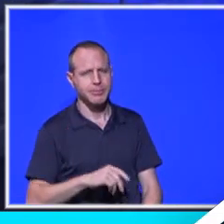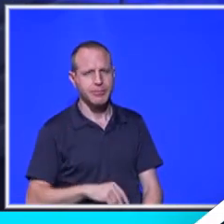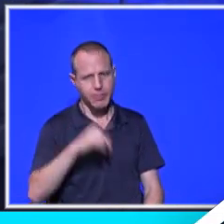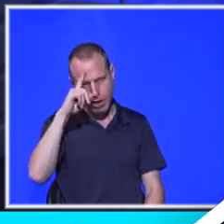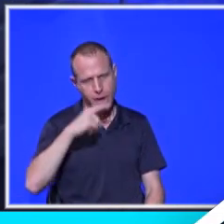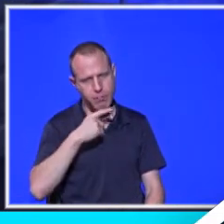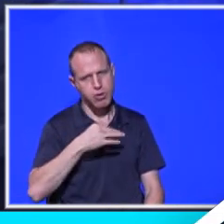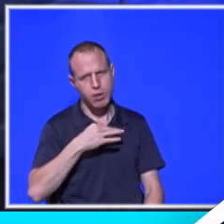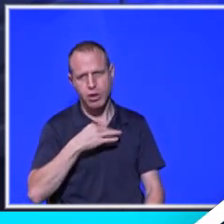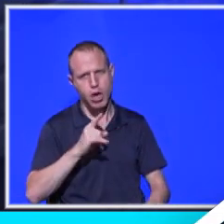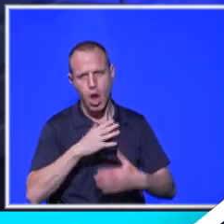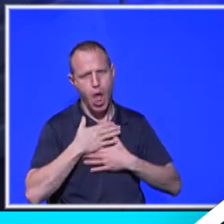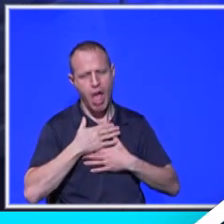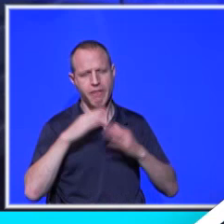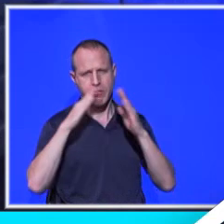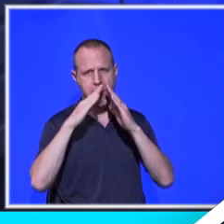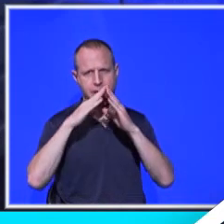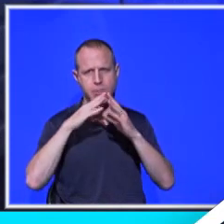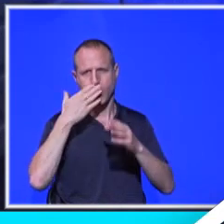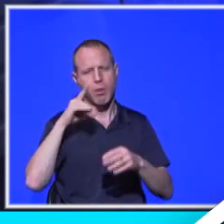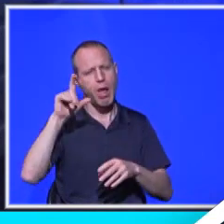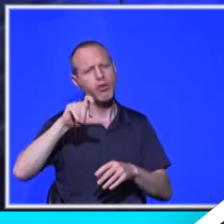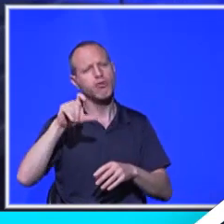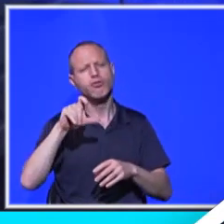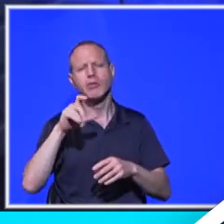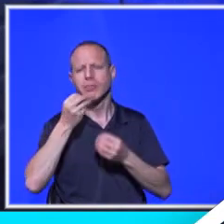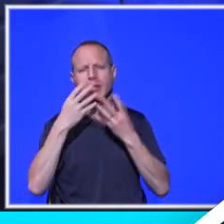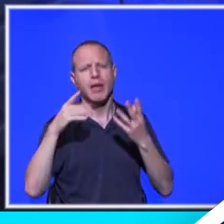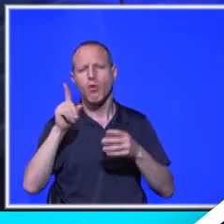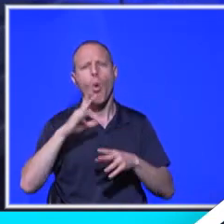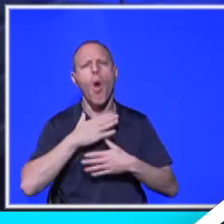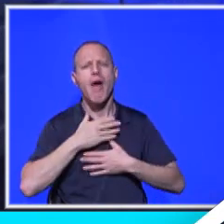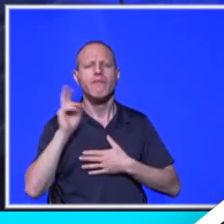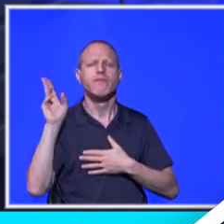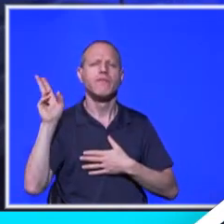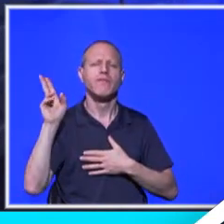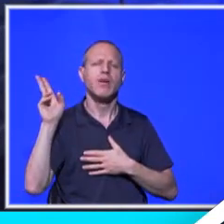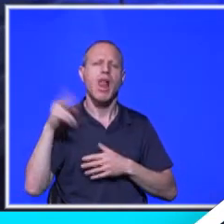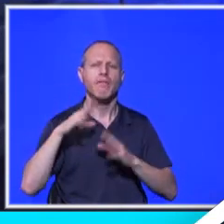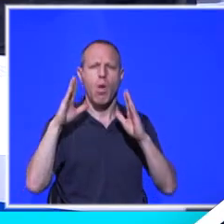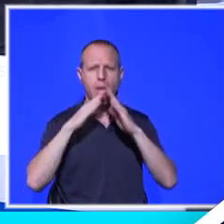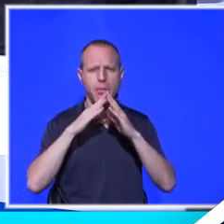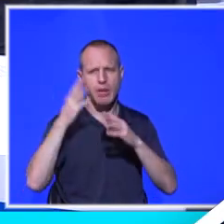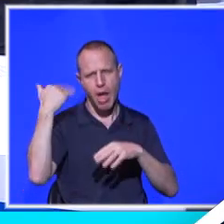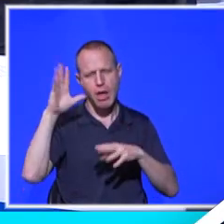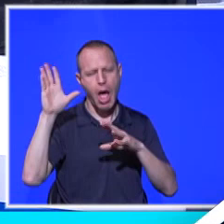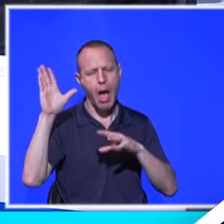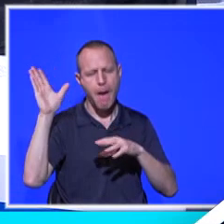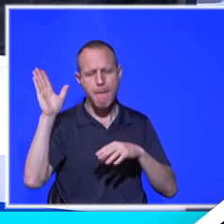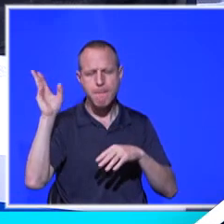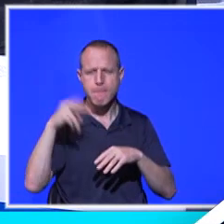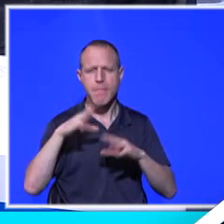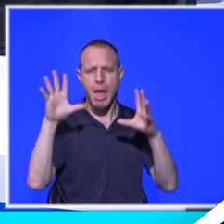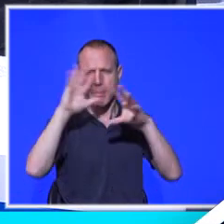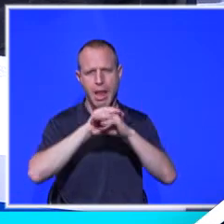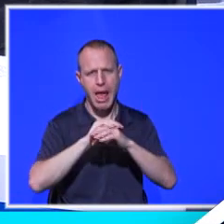אבא שלי לא אהב את המעון בירושלים, כאילו אנשים נהדרים שם וזה, אבל הוא אהב לבוא הביתה. והוא היה בא בלילה, היינו יושבים, אוכלים משהו, אצלנו כל